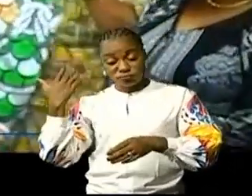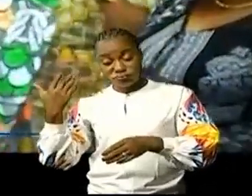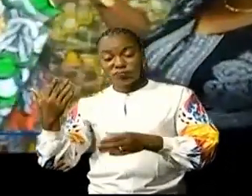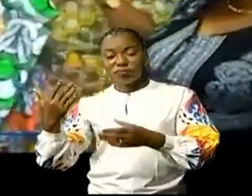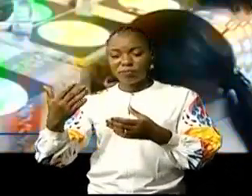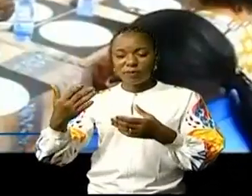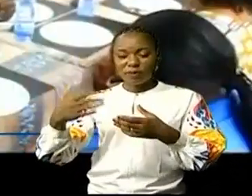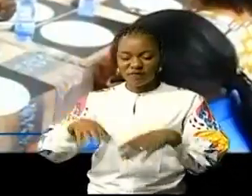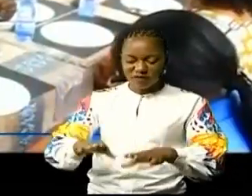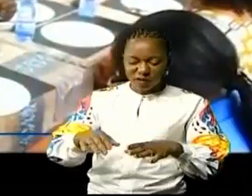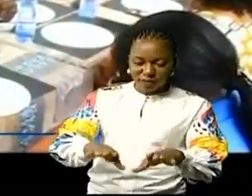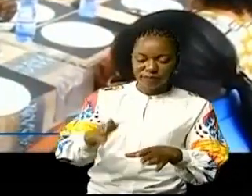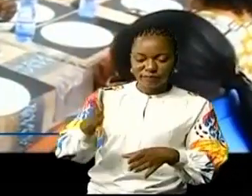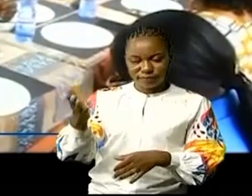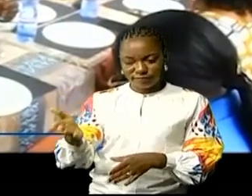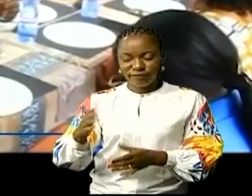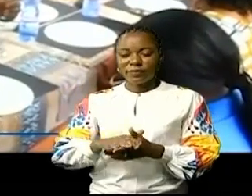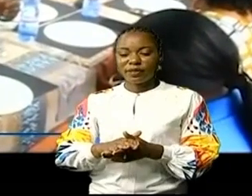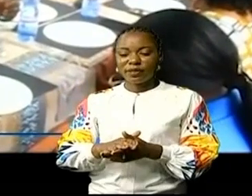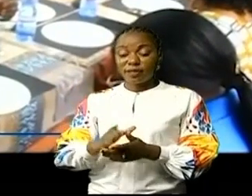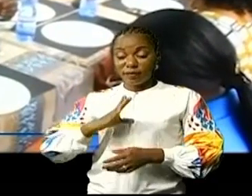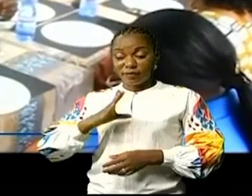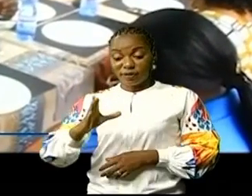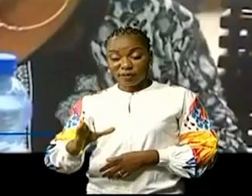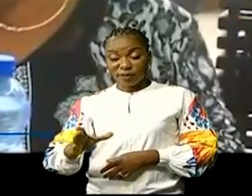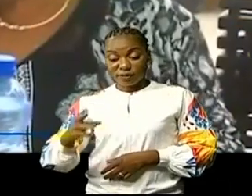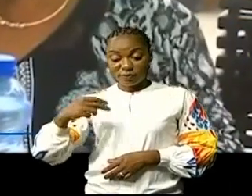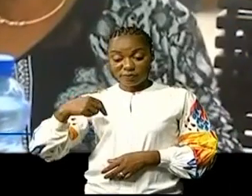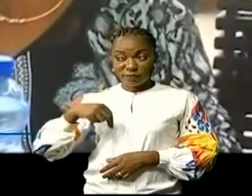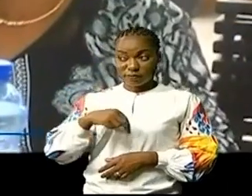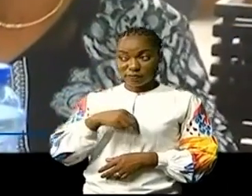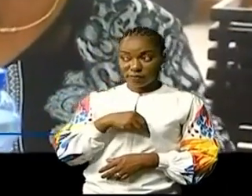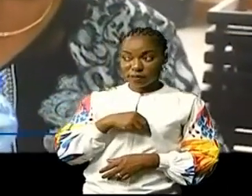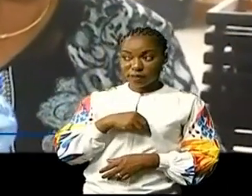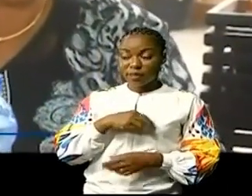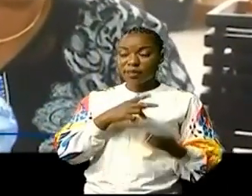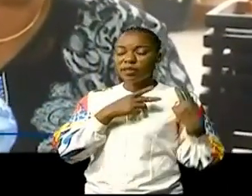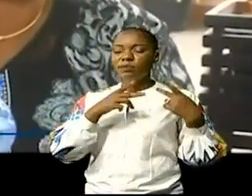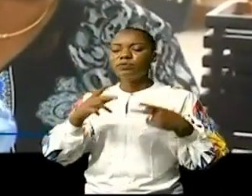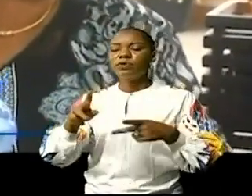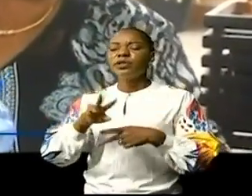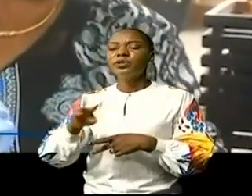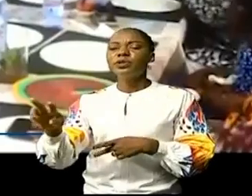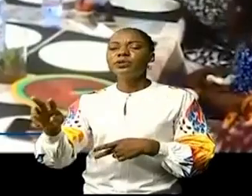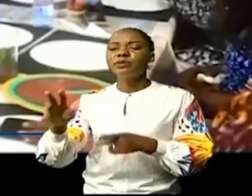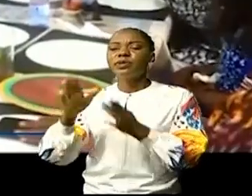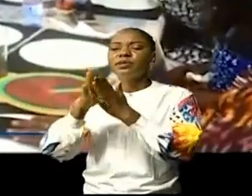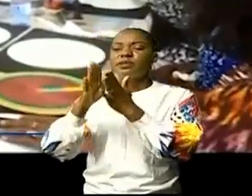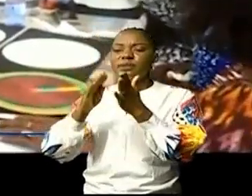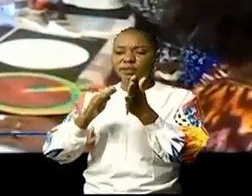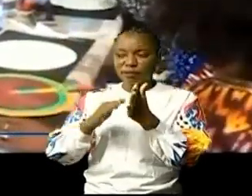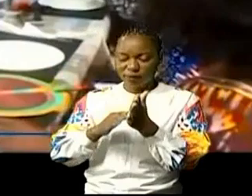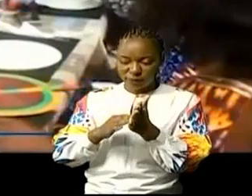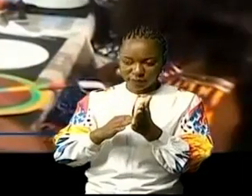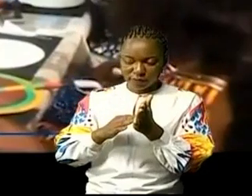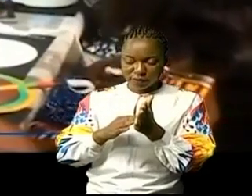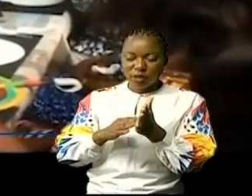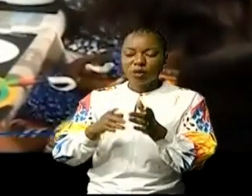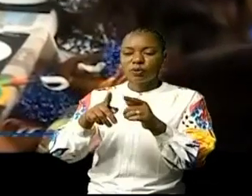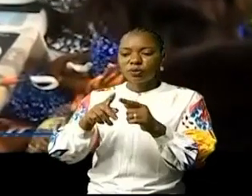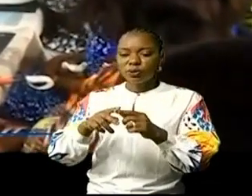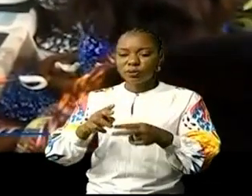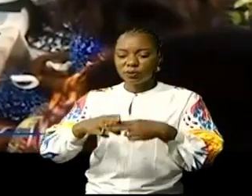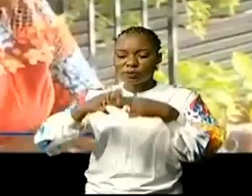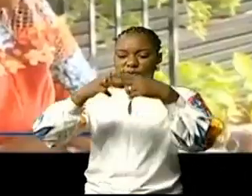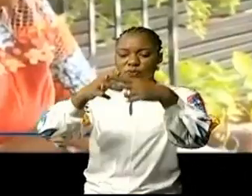ainsi leurs collègues, membres de WIM Africa depuis 2019, nommé directeur général de l'organisation pour l'équipement des bananes